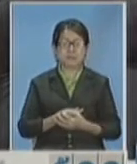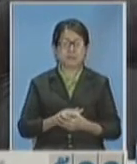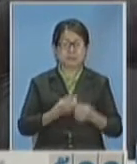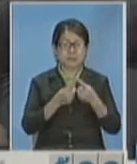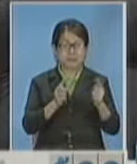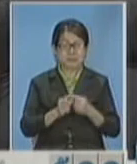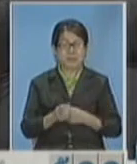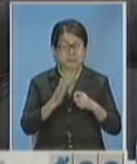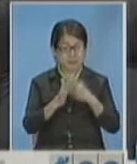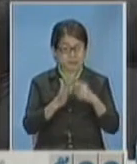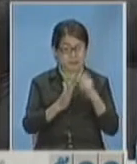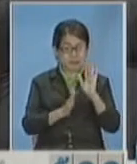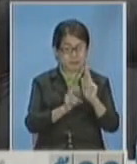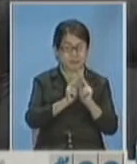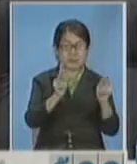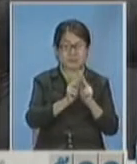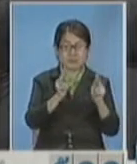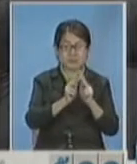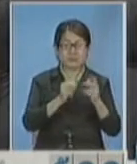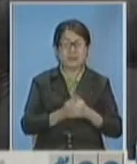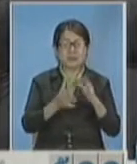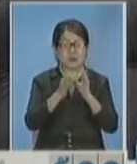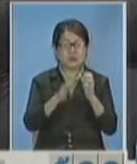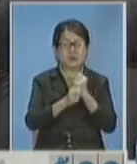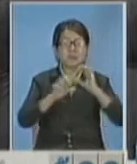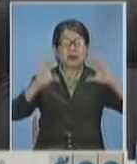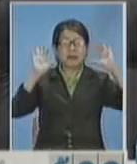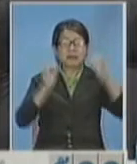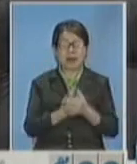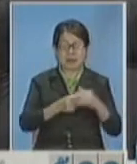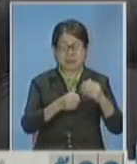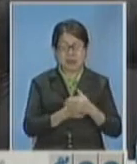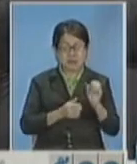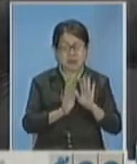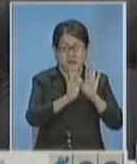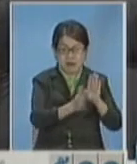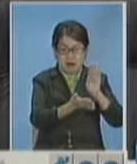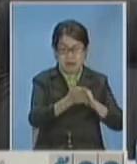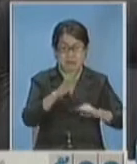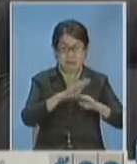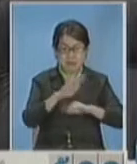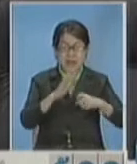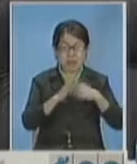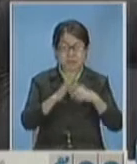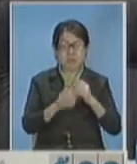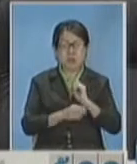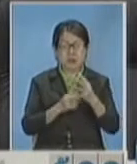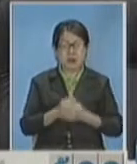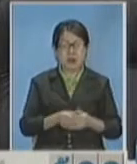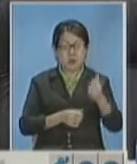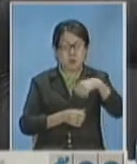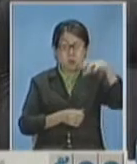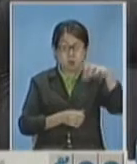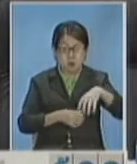ข้อสังเกตของคณะกรรมการพัฒนาระบบข้าราชการหรือกพร.เนี่ยให้ข้อสังเกตไว้ว่าการจัดตั้งองค์การมหาชน